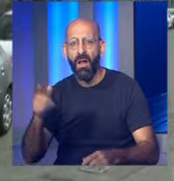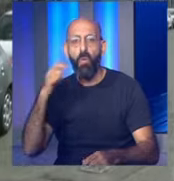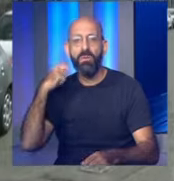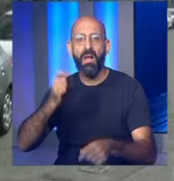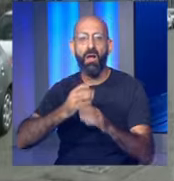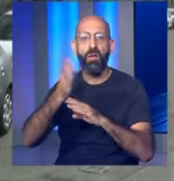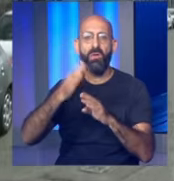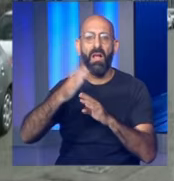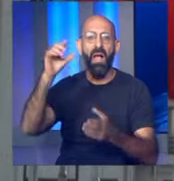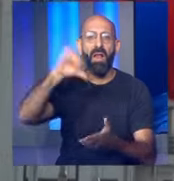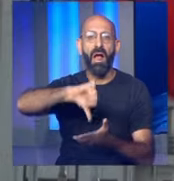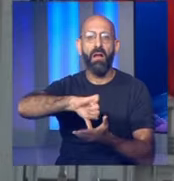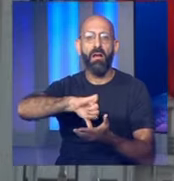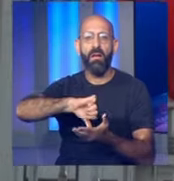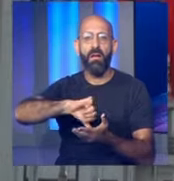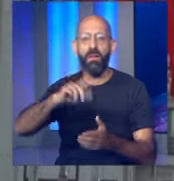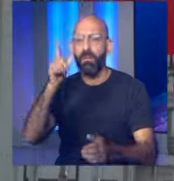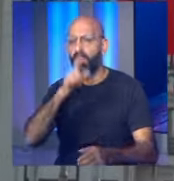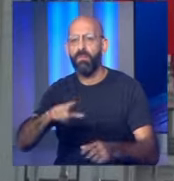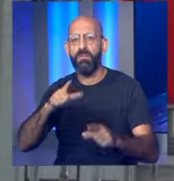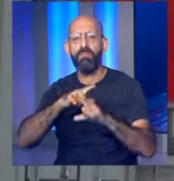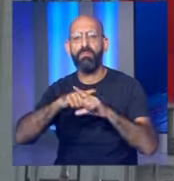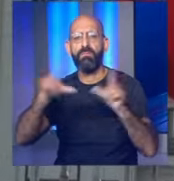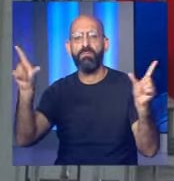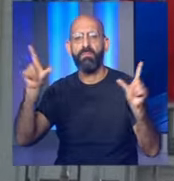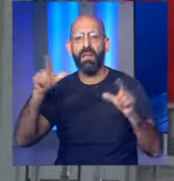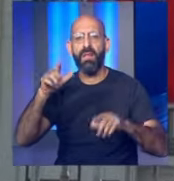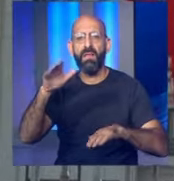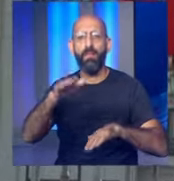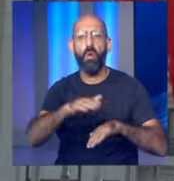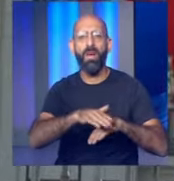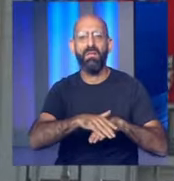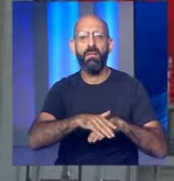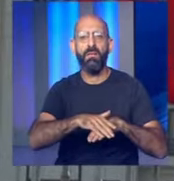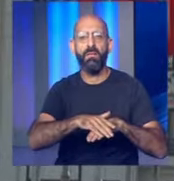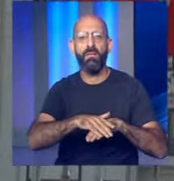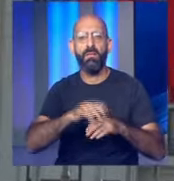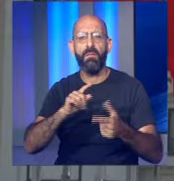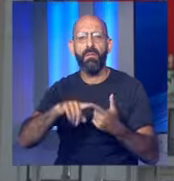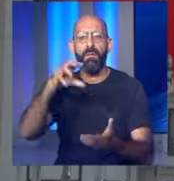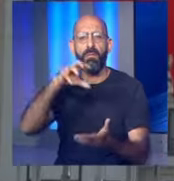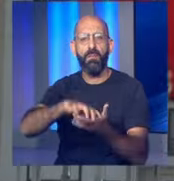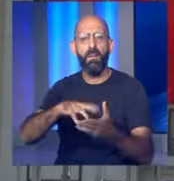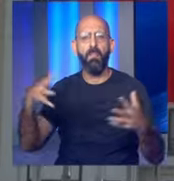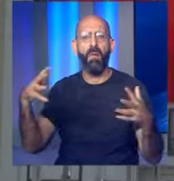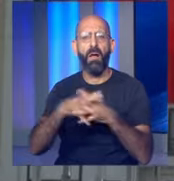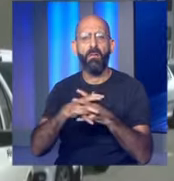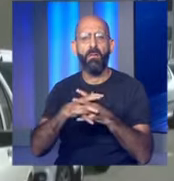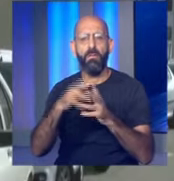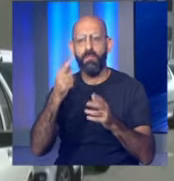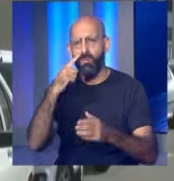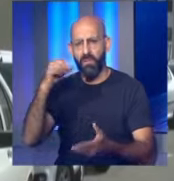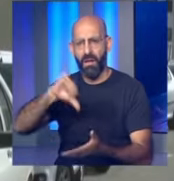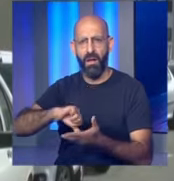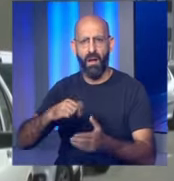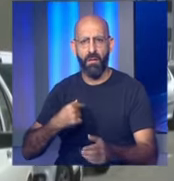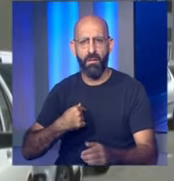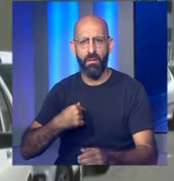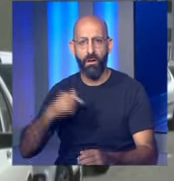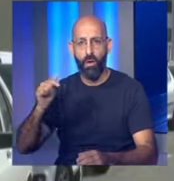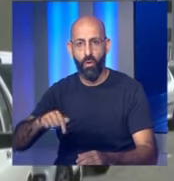الناطق باسم الخارجية الإيرانية إسماعيل بقائي من جهته صرح إن الدبلوماسية والميدان يكملان